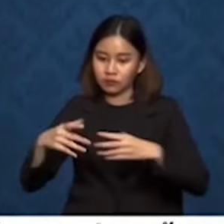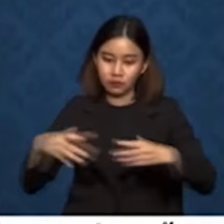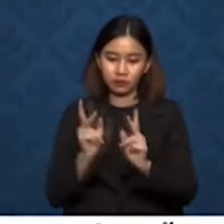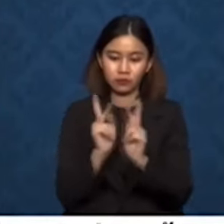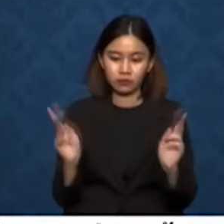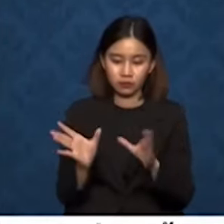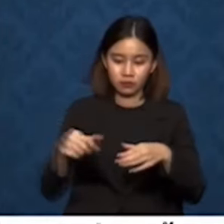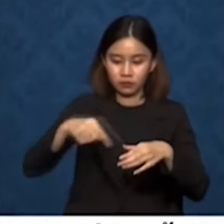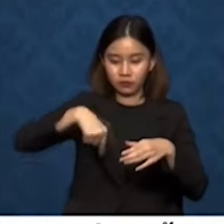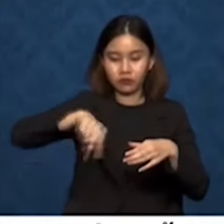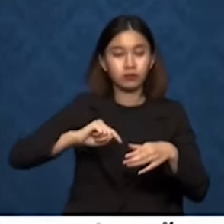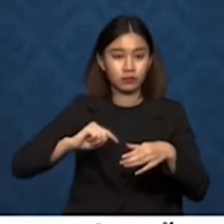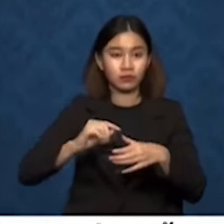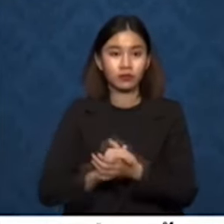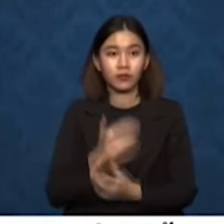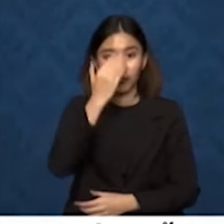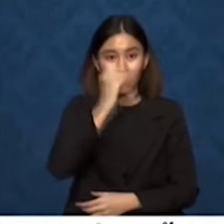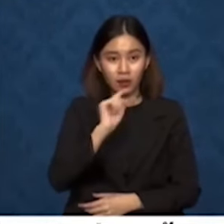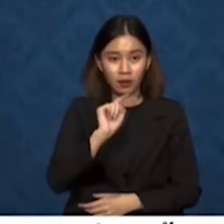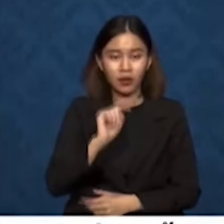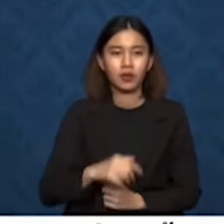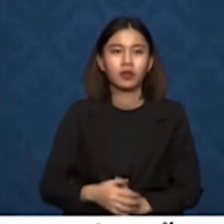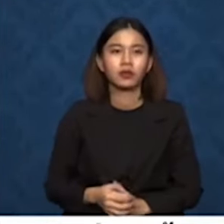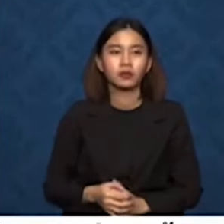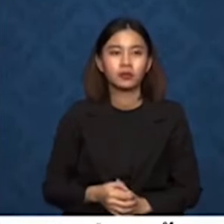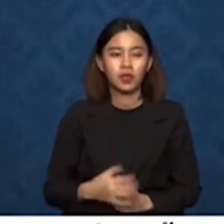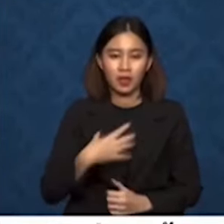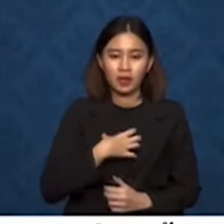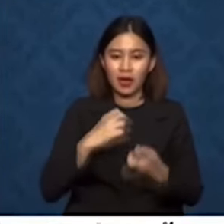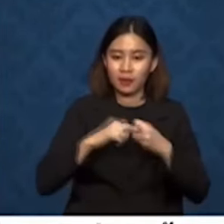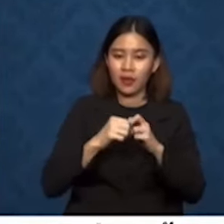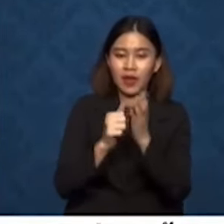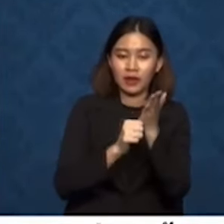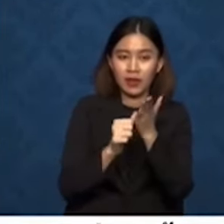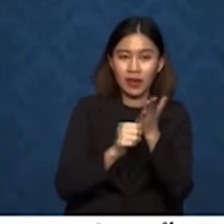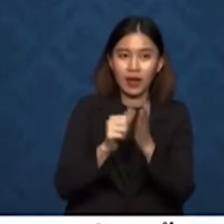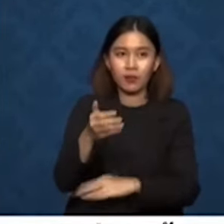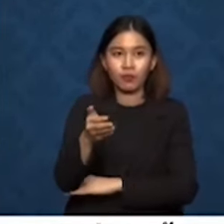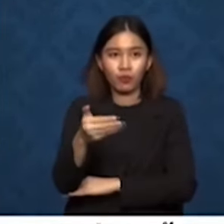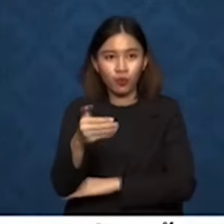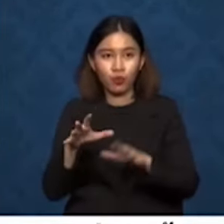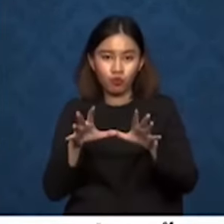ชุดนี้เพื่อต้องการแก้ไขปัญหาสัตว์น้ำราคาต่ำ